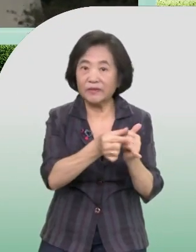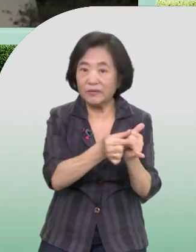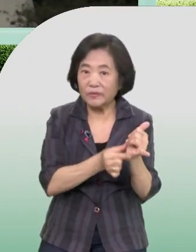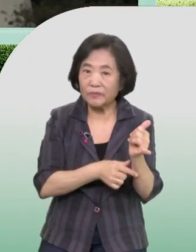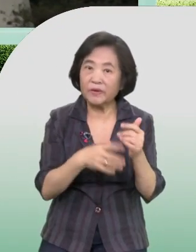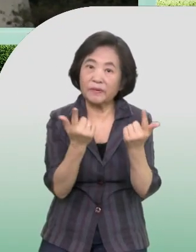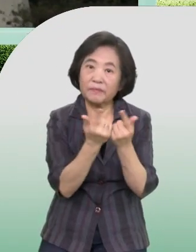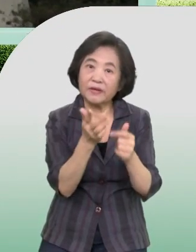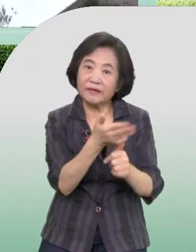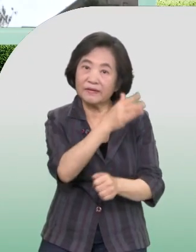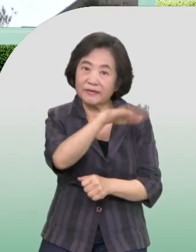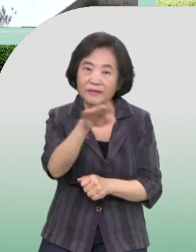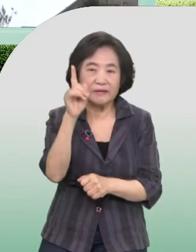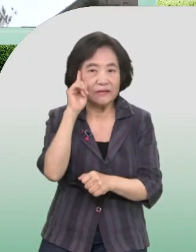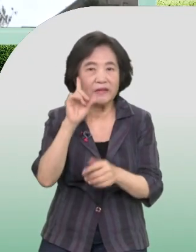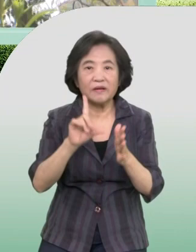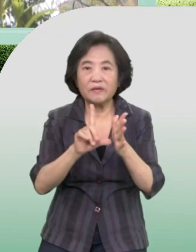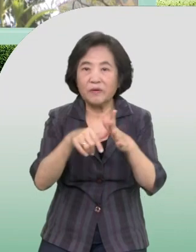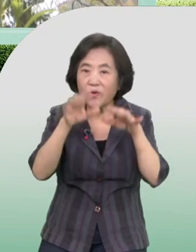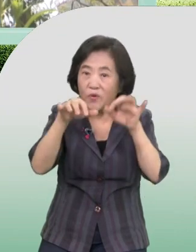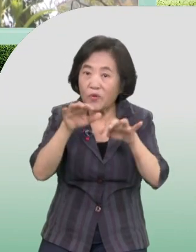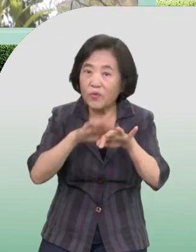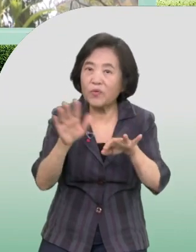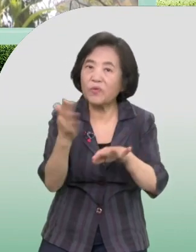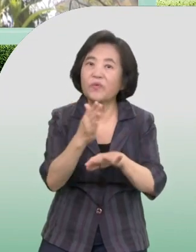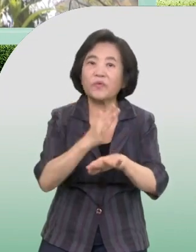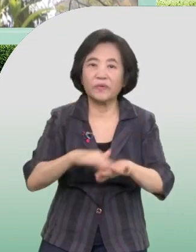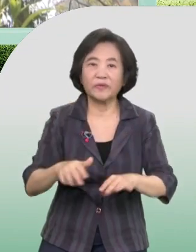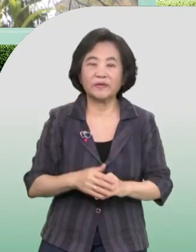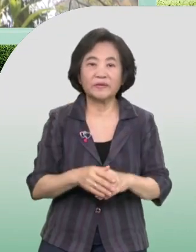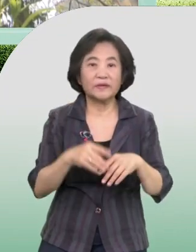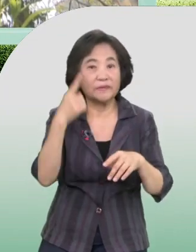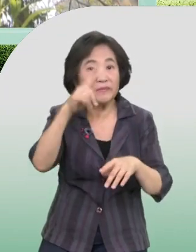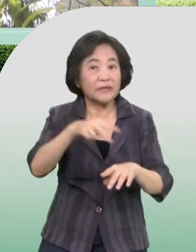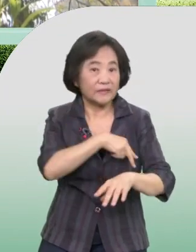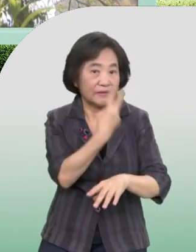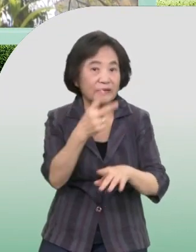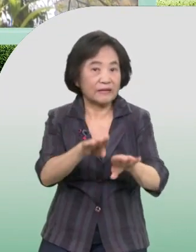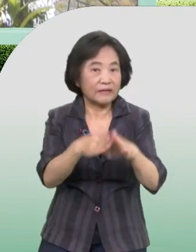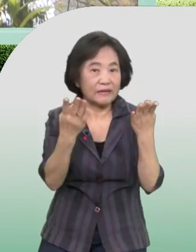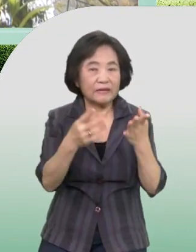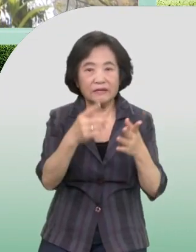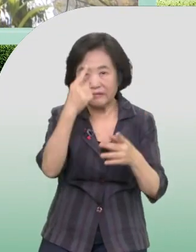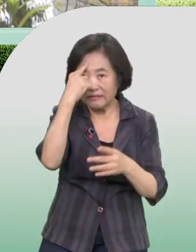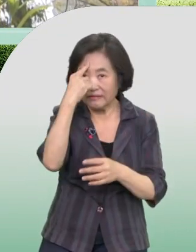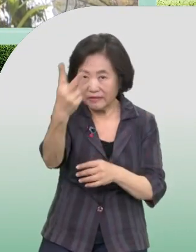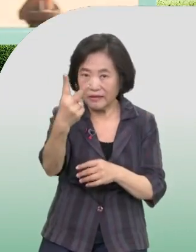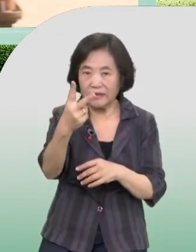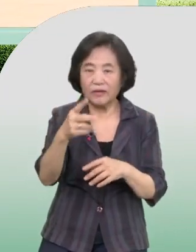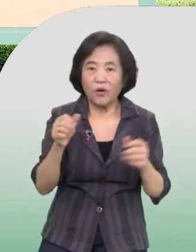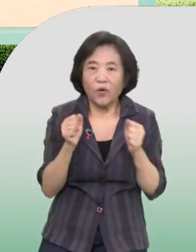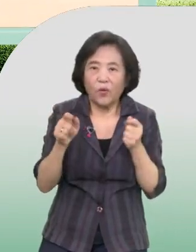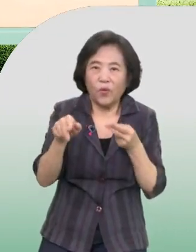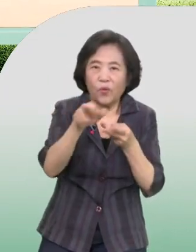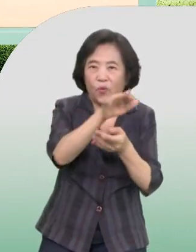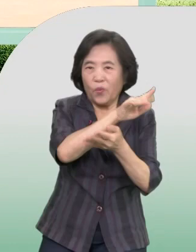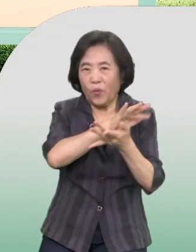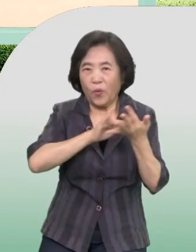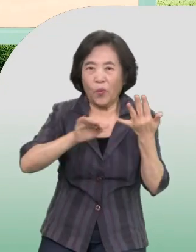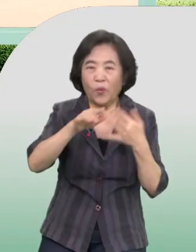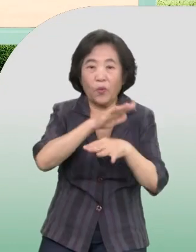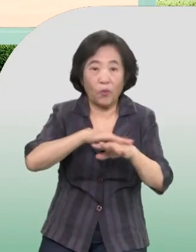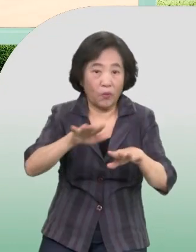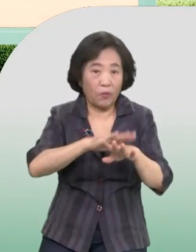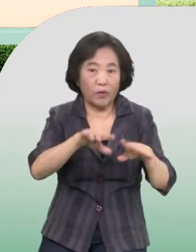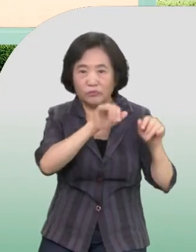東埔、中埔已被升起，有黨車落去起飛。不過天光日拜二起事，連登有兩日咯。